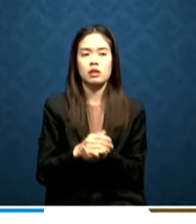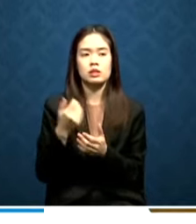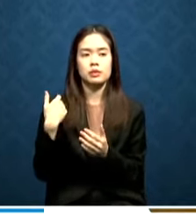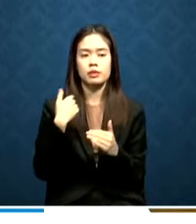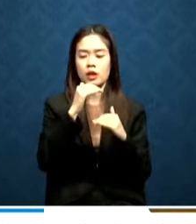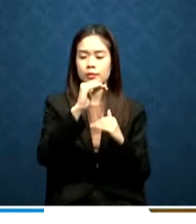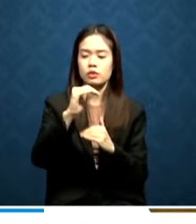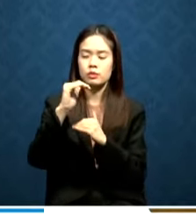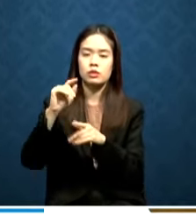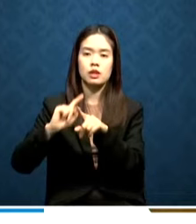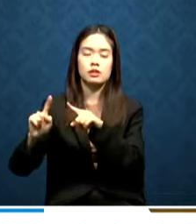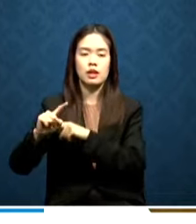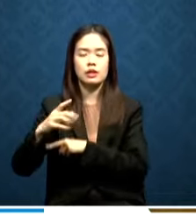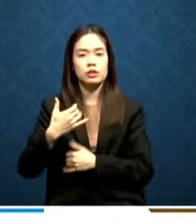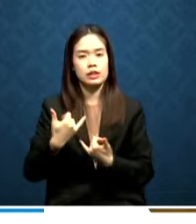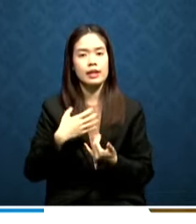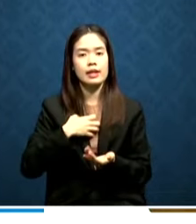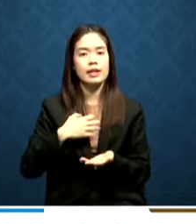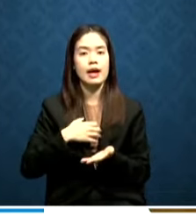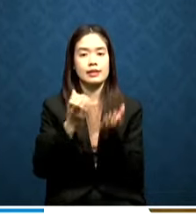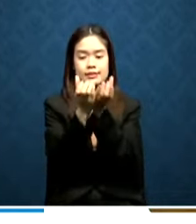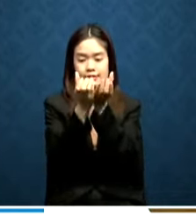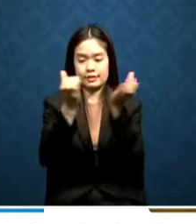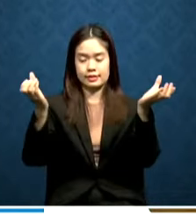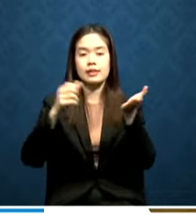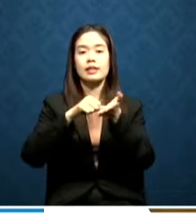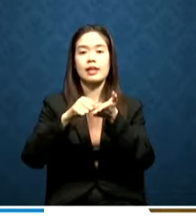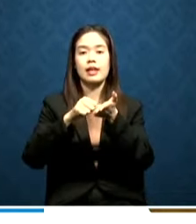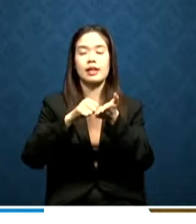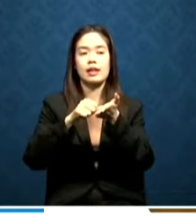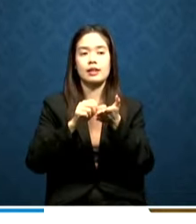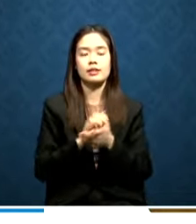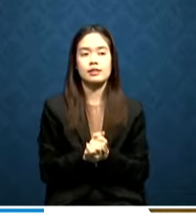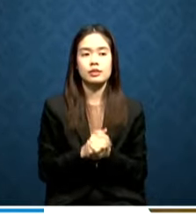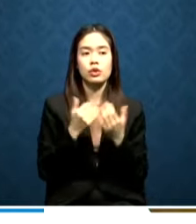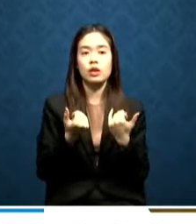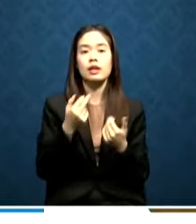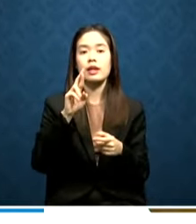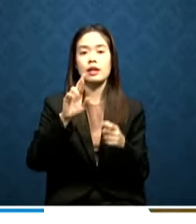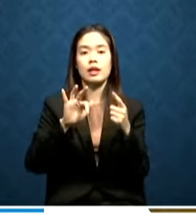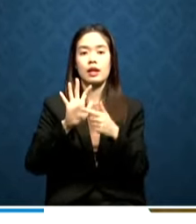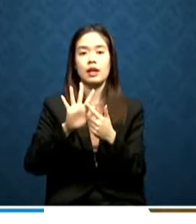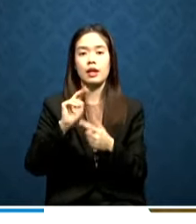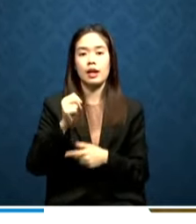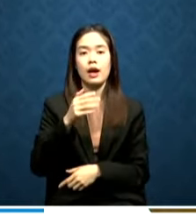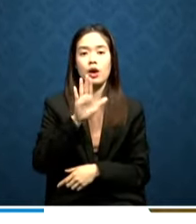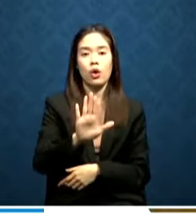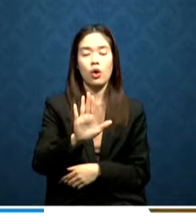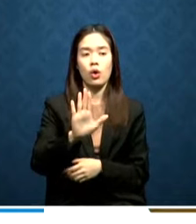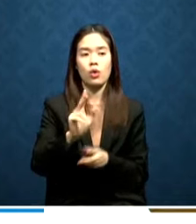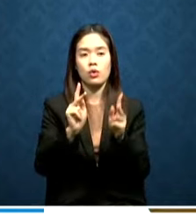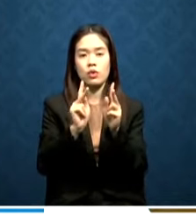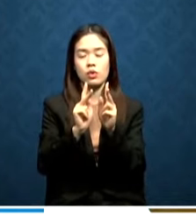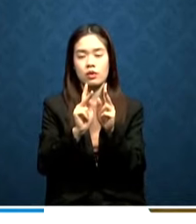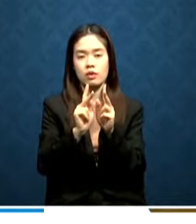เลยมาแก้แล้วก็ในตอนเสนอเข้าไปมีร่างของคณะรัฐมนตรีอยู่ร่างของคณะรัฐมนตรีตามที่ท่านนายแพทย์เปรมท่านส